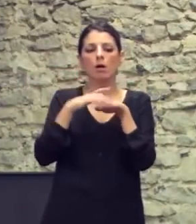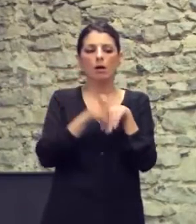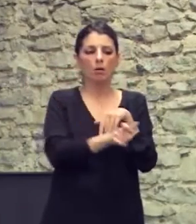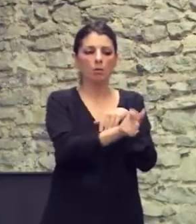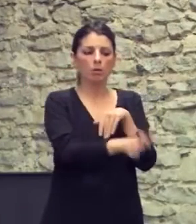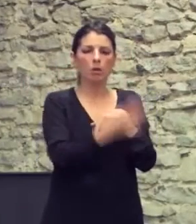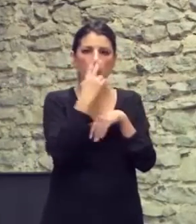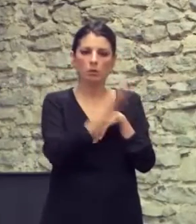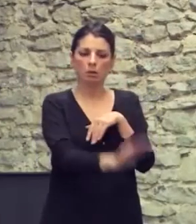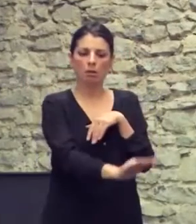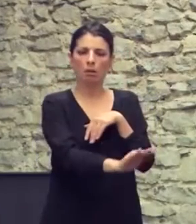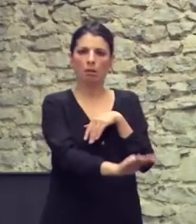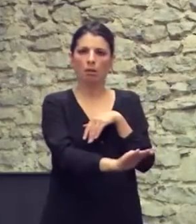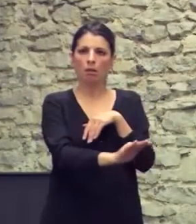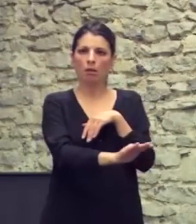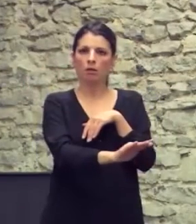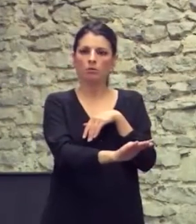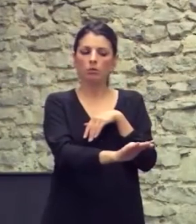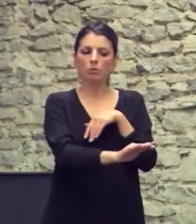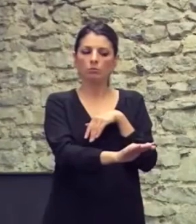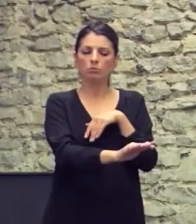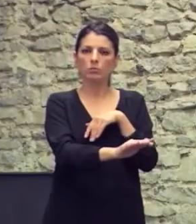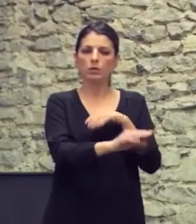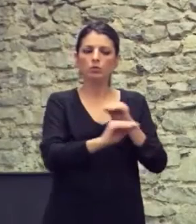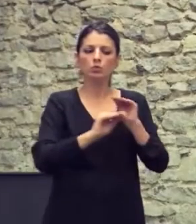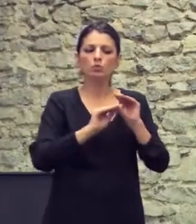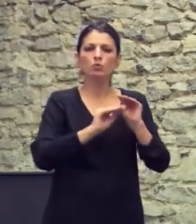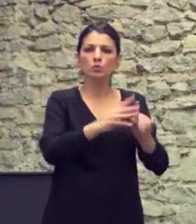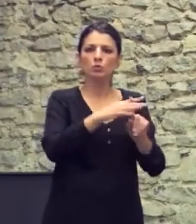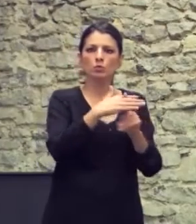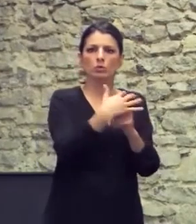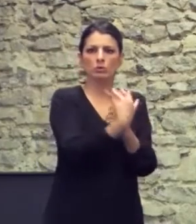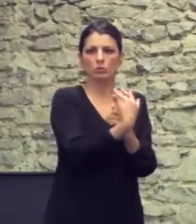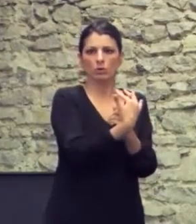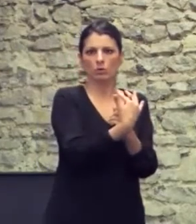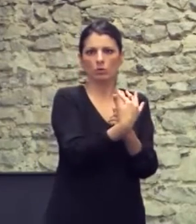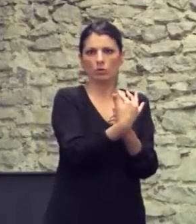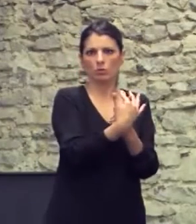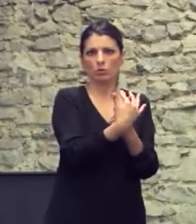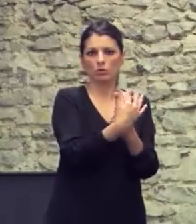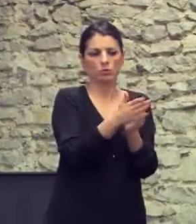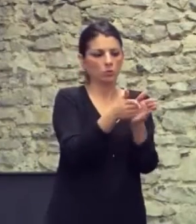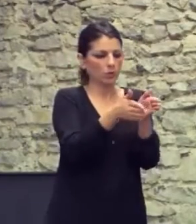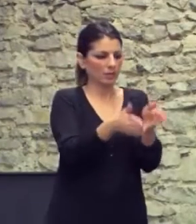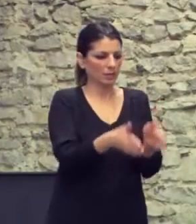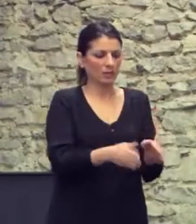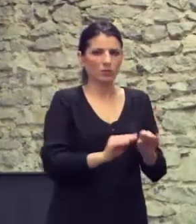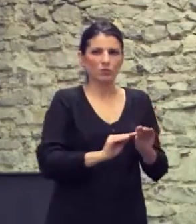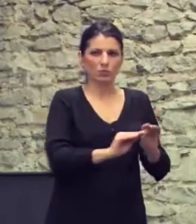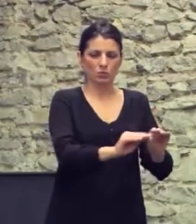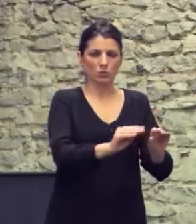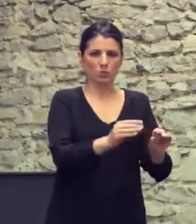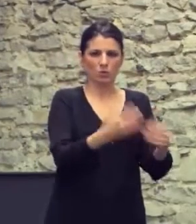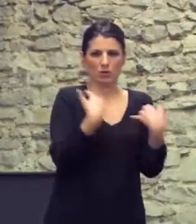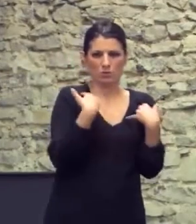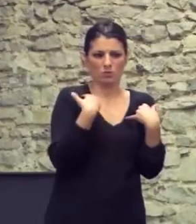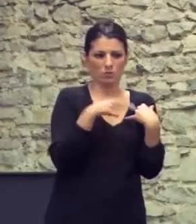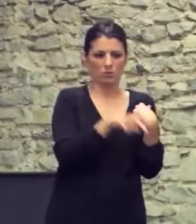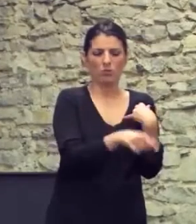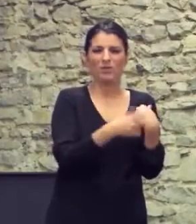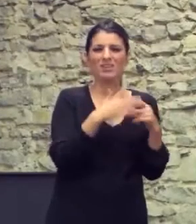barruan izan duten errealitate baten inguruan hitz egiten ari bagina bezala. Ume horrek, 5-6 urterekin badaki